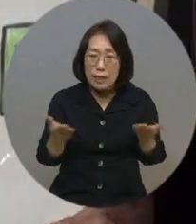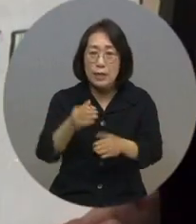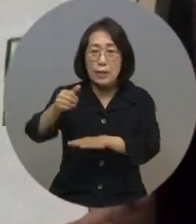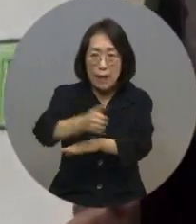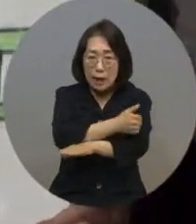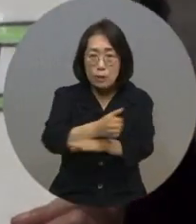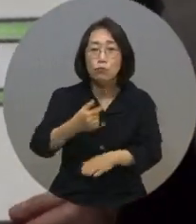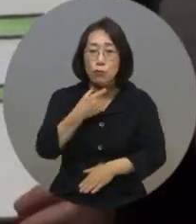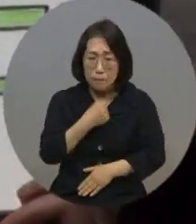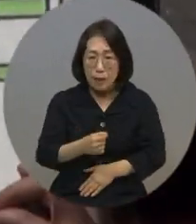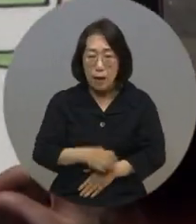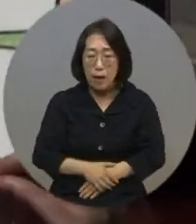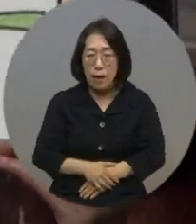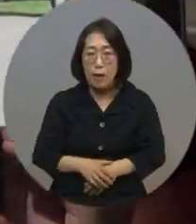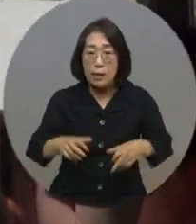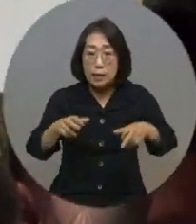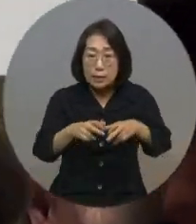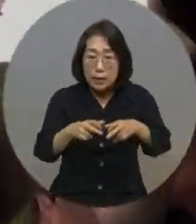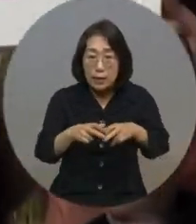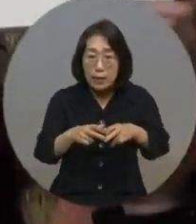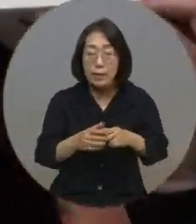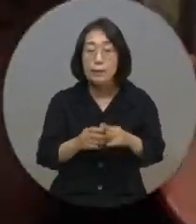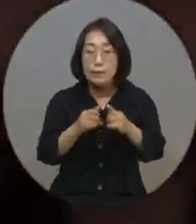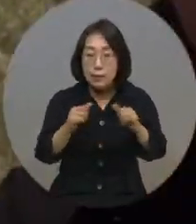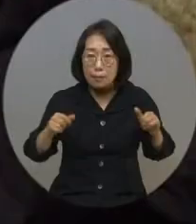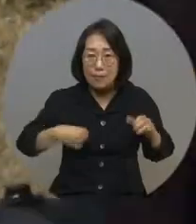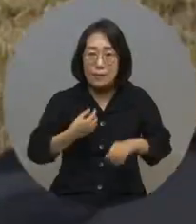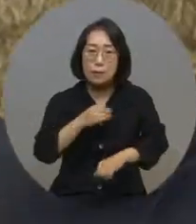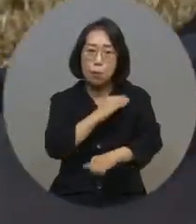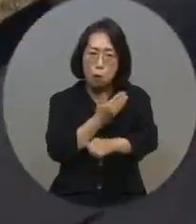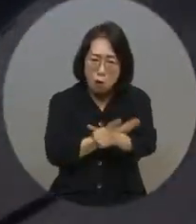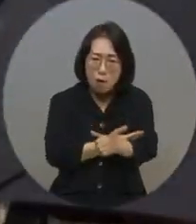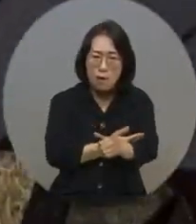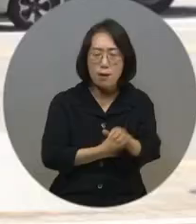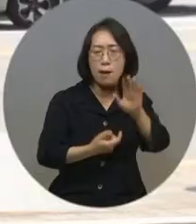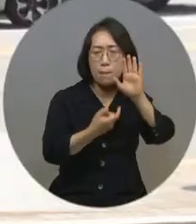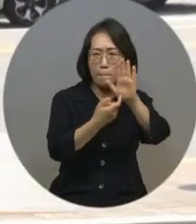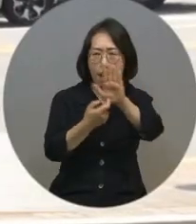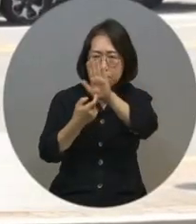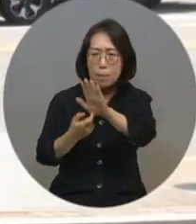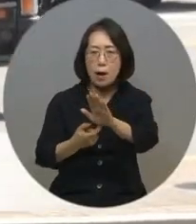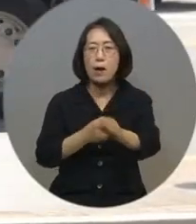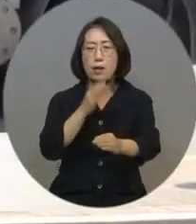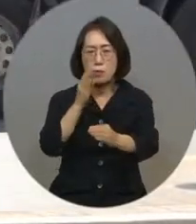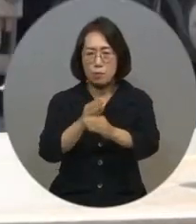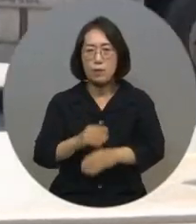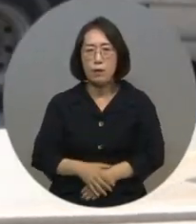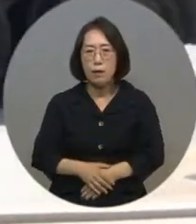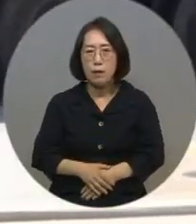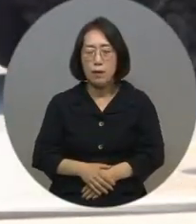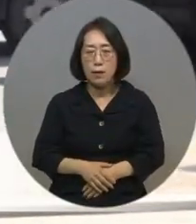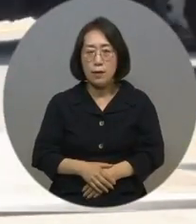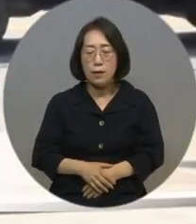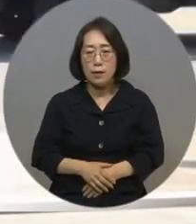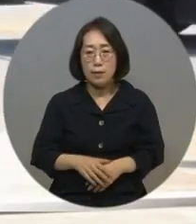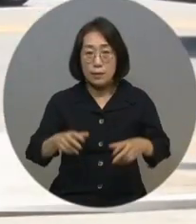등 장애인 시민들은 자신들의 권리를 온몸으로 주장하고 있습니다. 사회용 장애인 차별